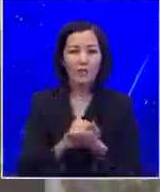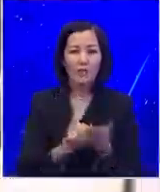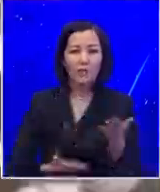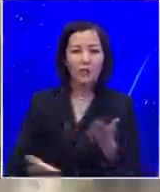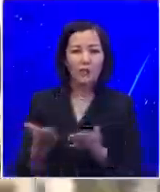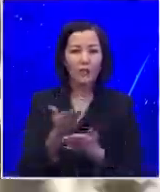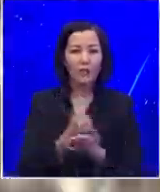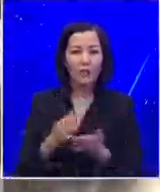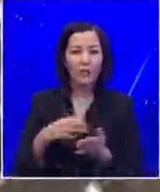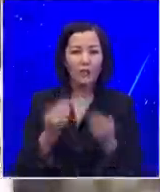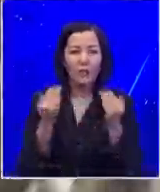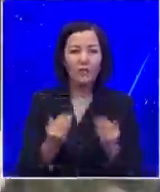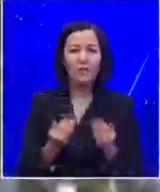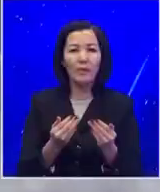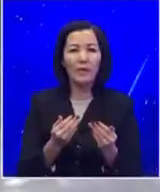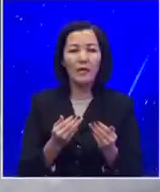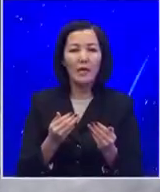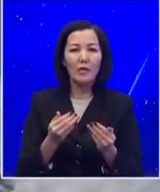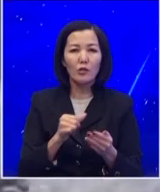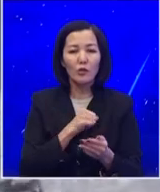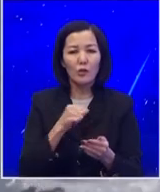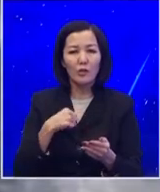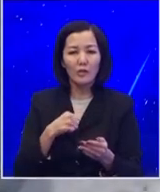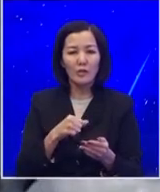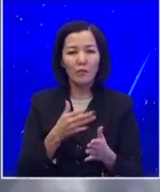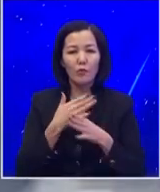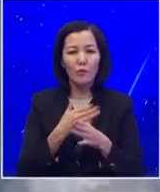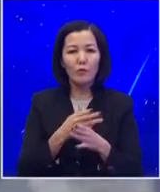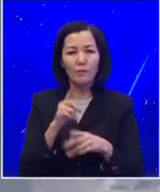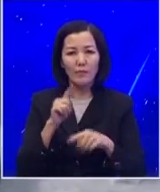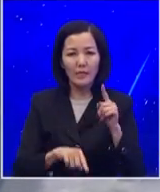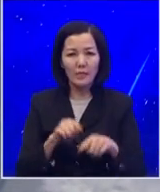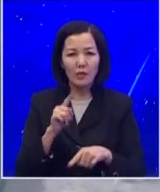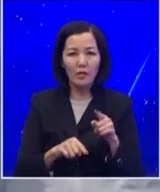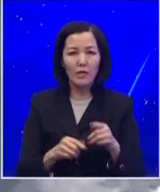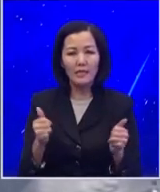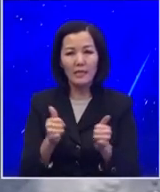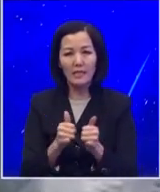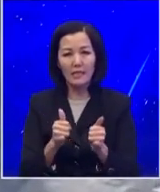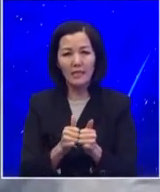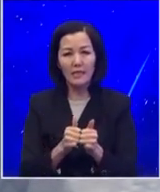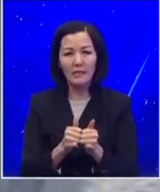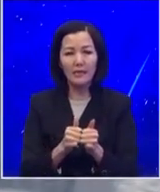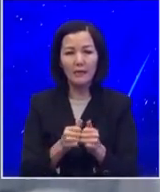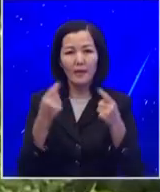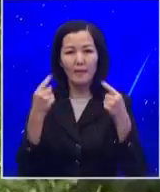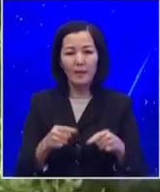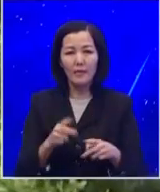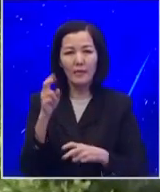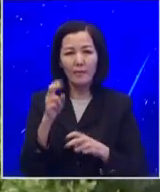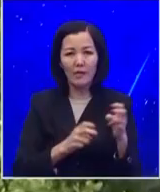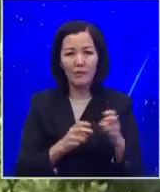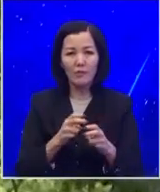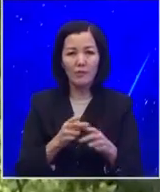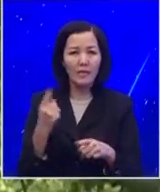сборе урожая. Теперь им приходится рассчитывать лишь на помощь близких, родственников или соседей. Падение производства –